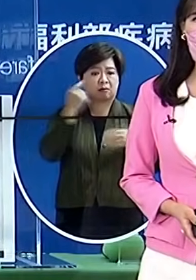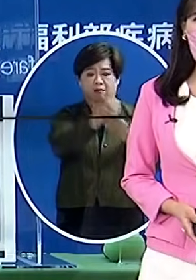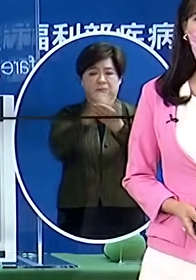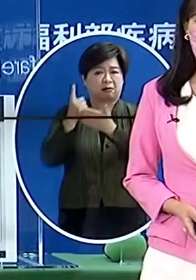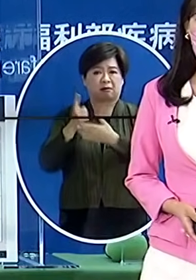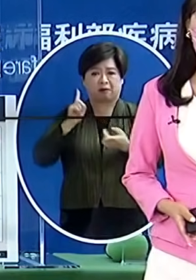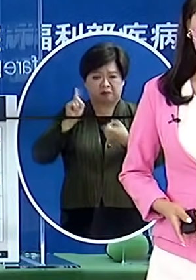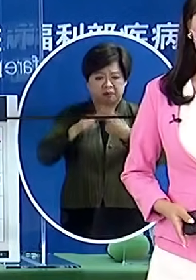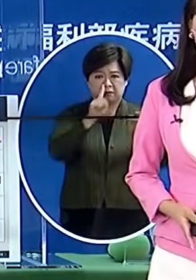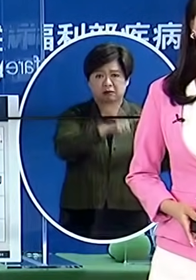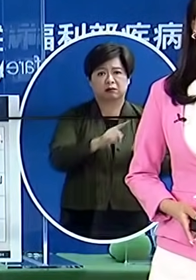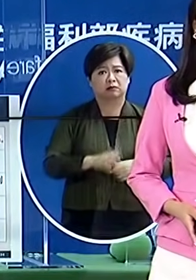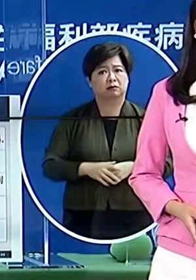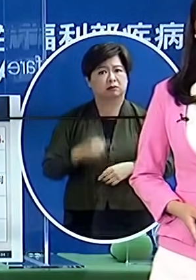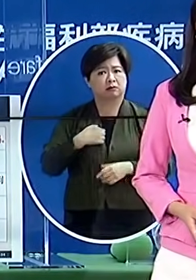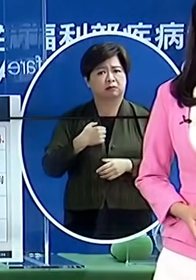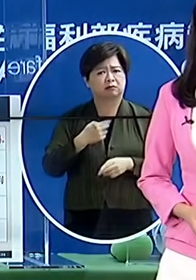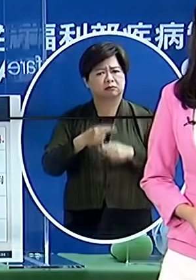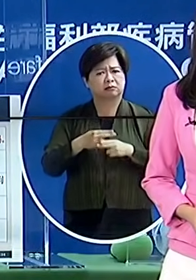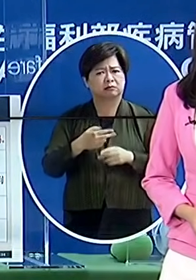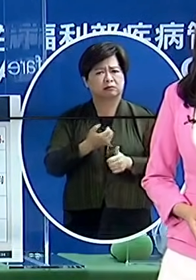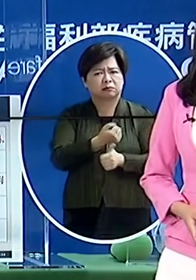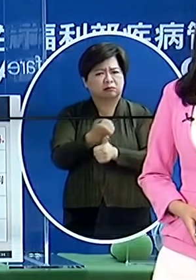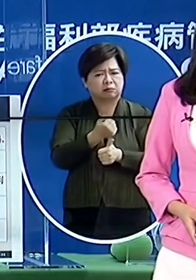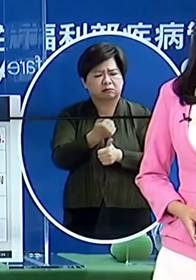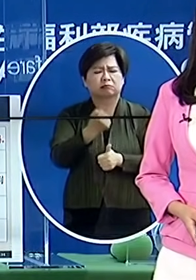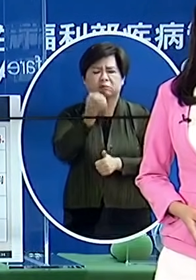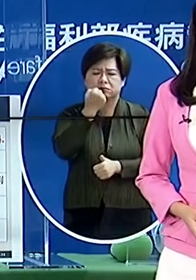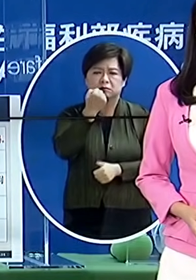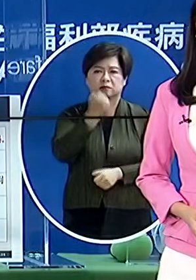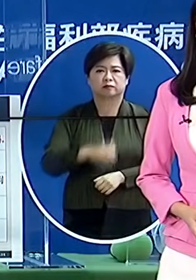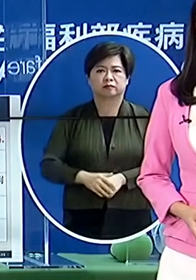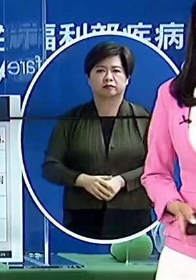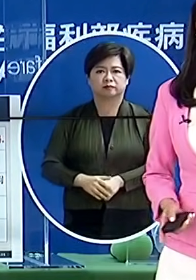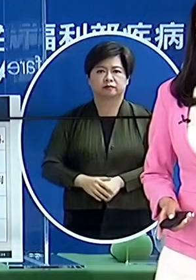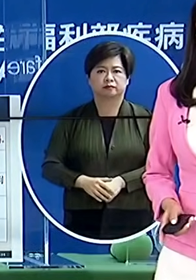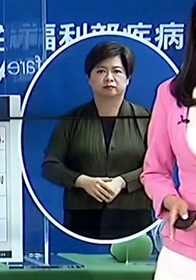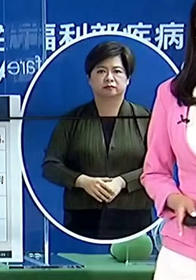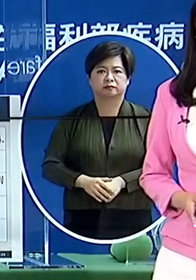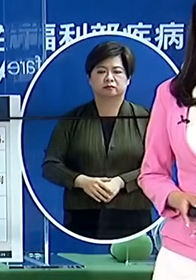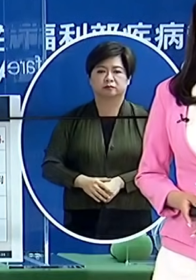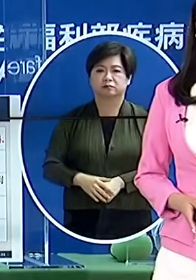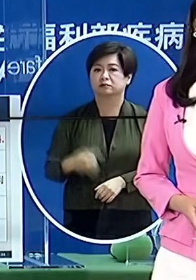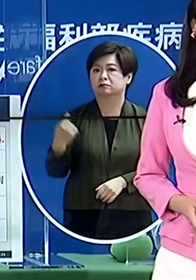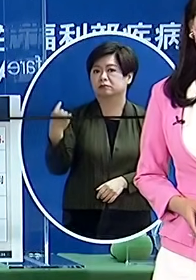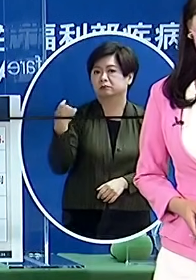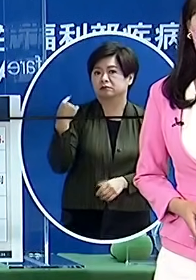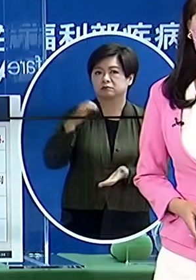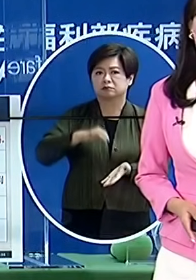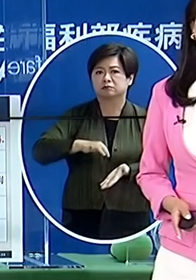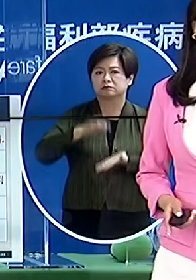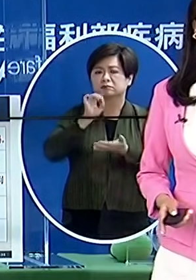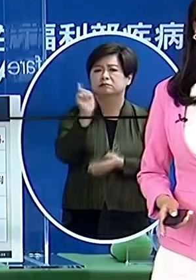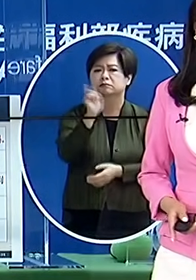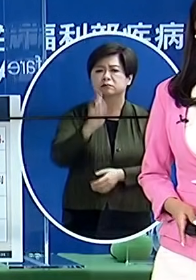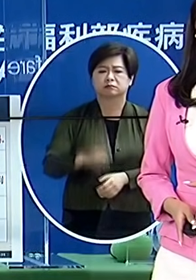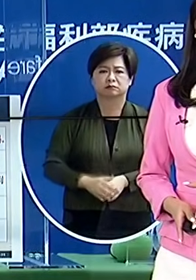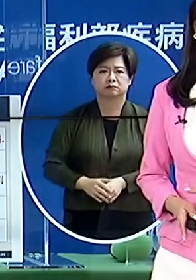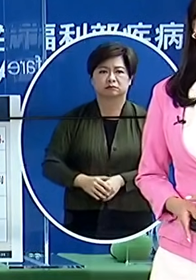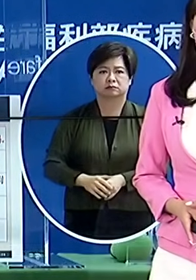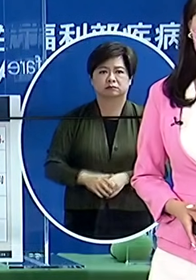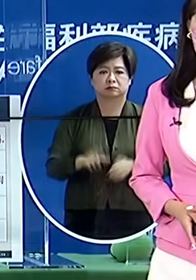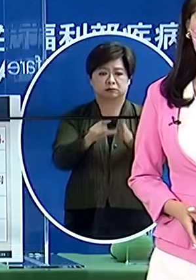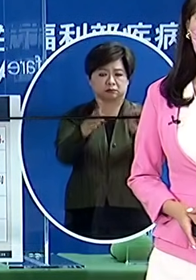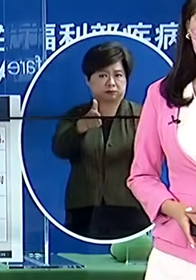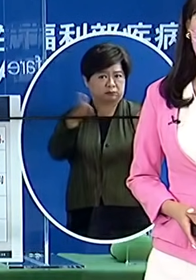认知作战。指挥中心指挥官陈仁忠说，延长不是要让大家陷在里面，而是希望用这样子的方式